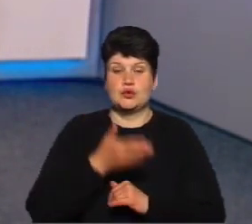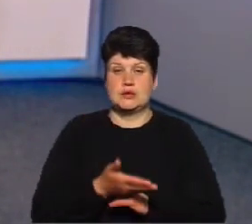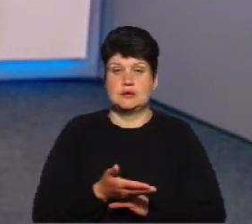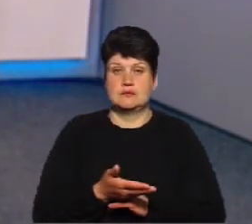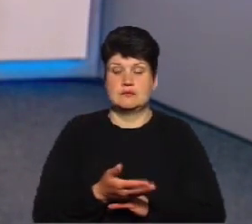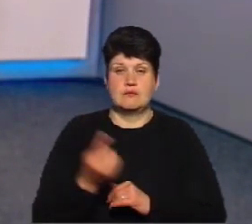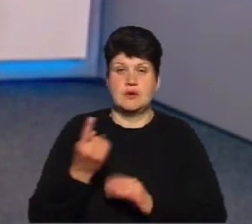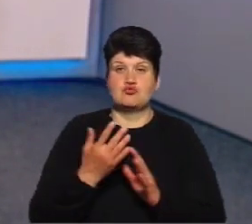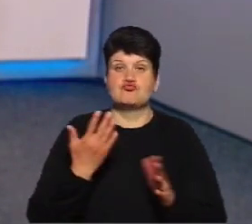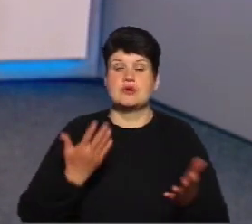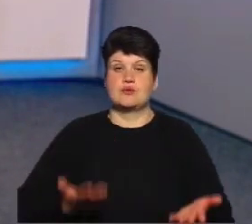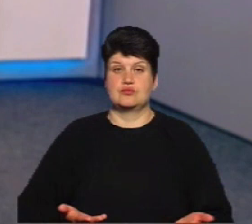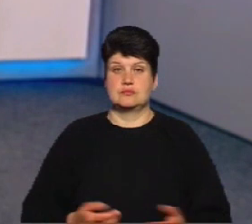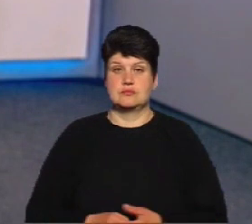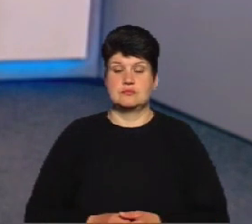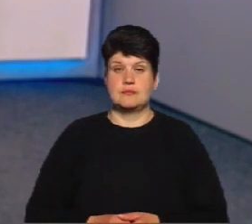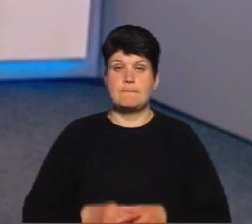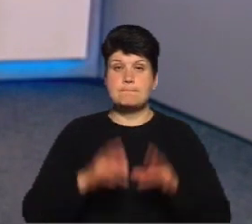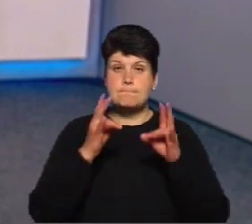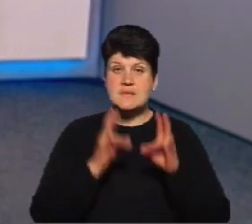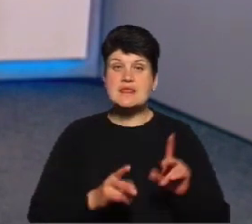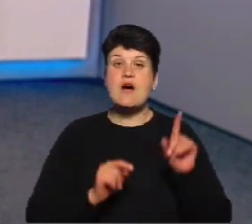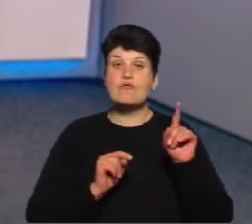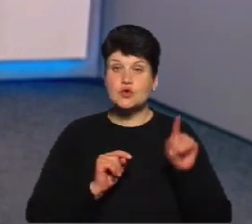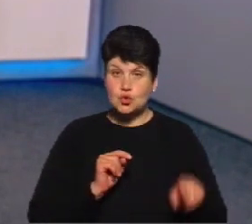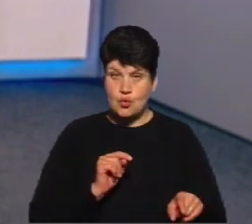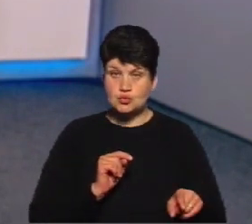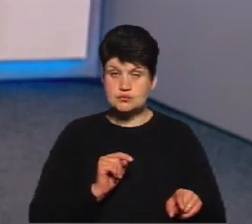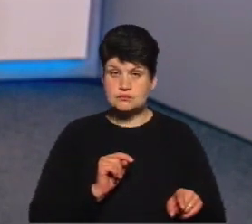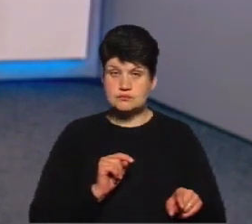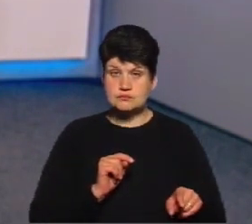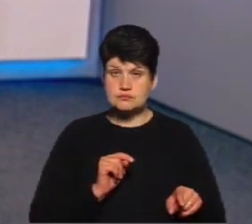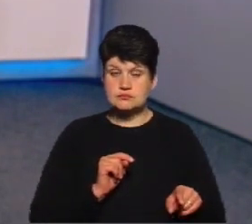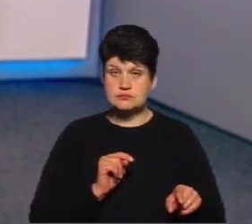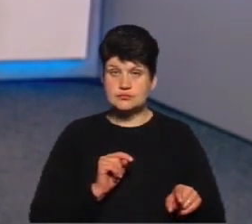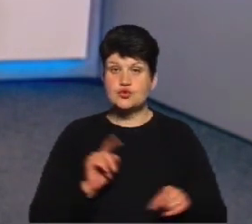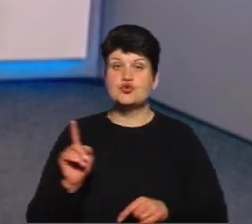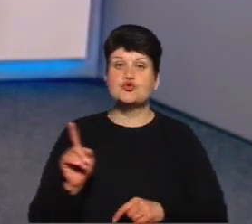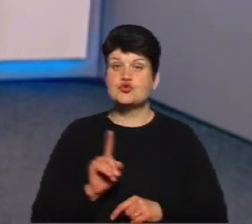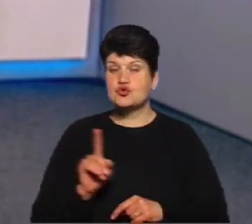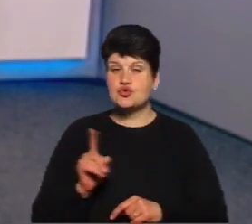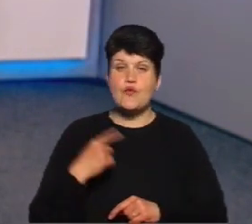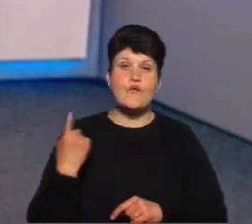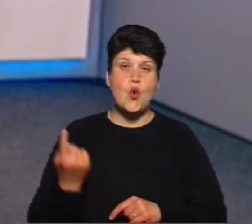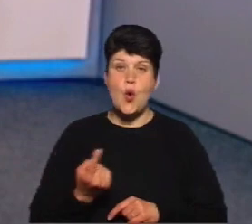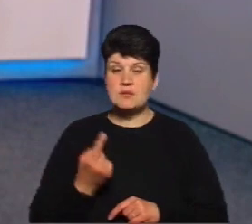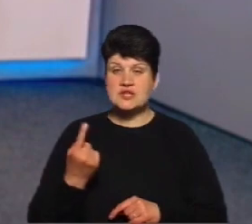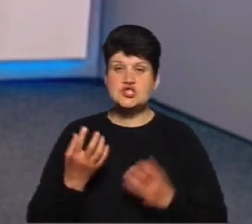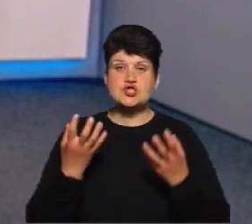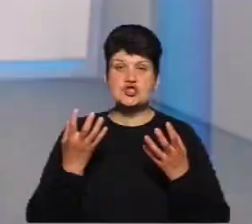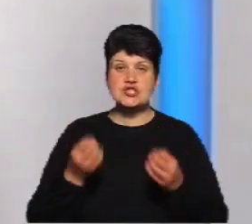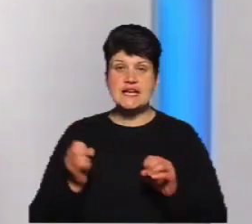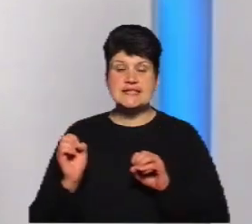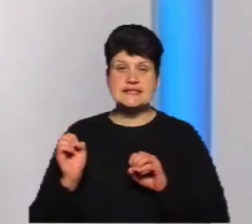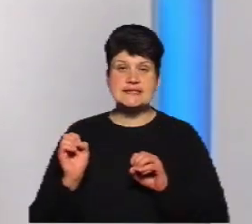чергу? Біда в тому, що в області ще скидається дуже